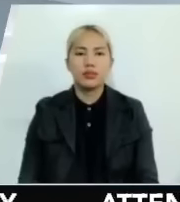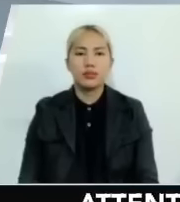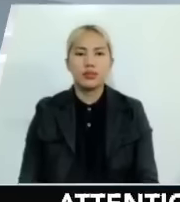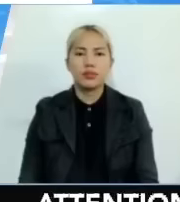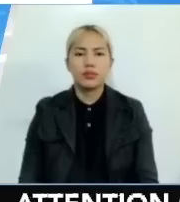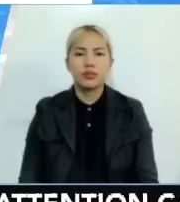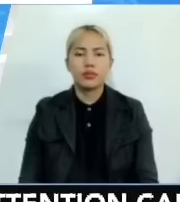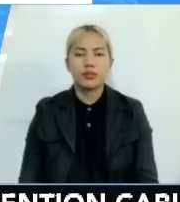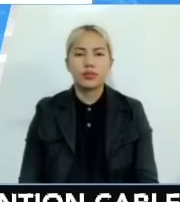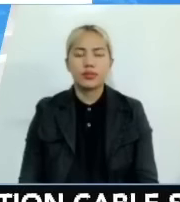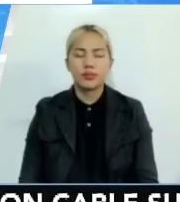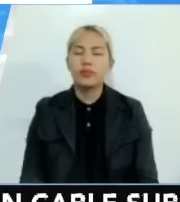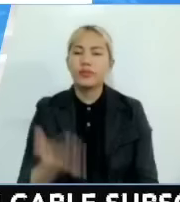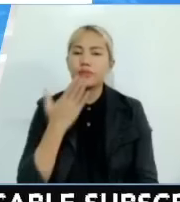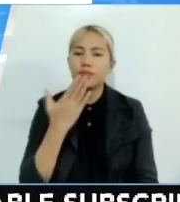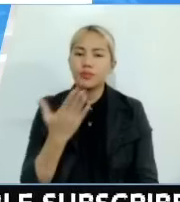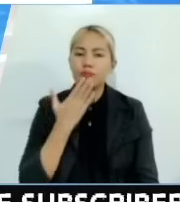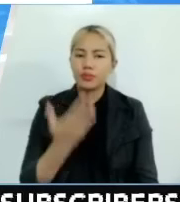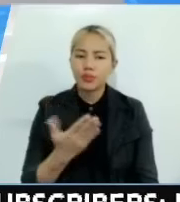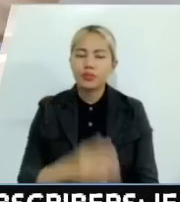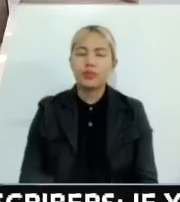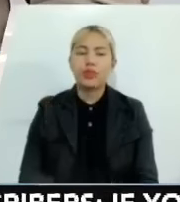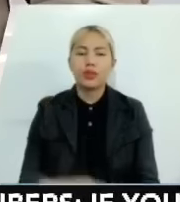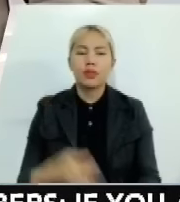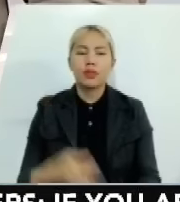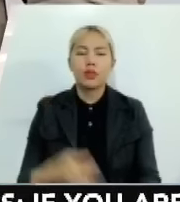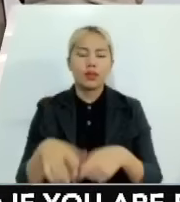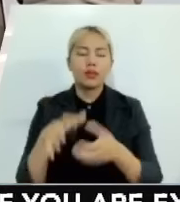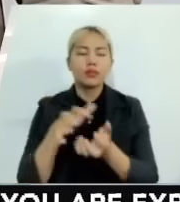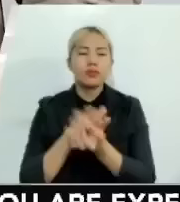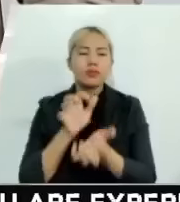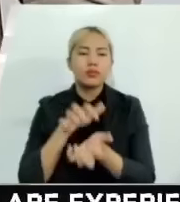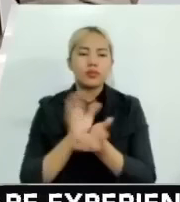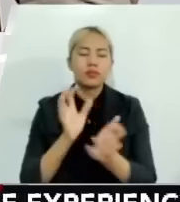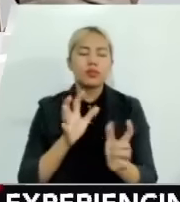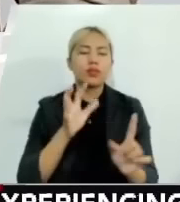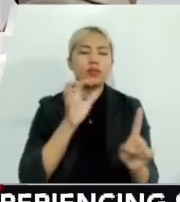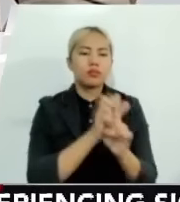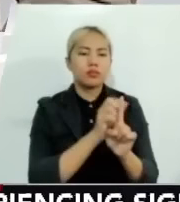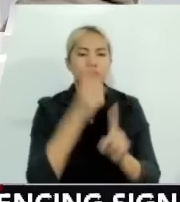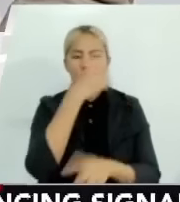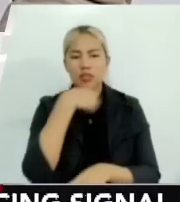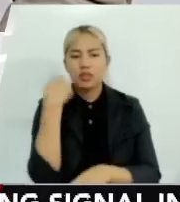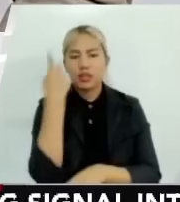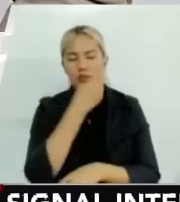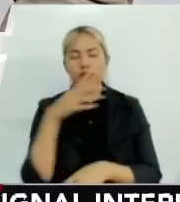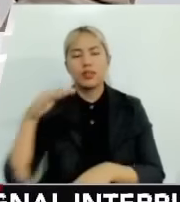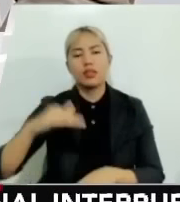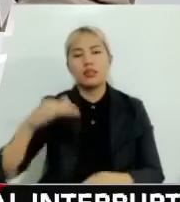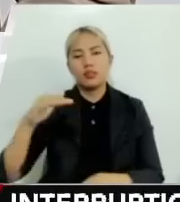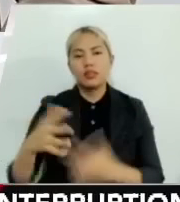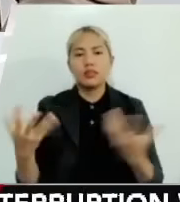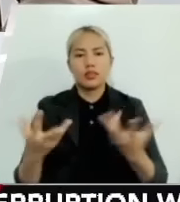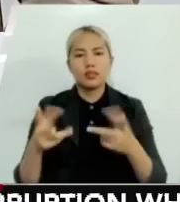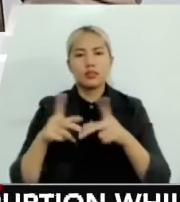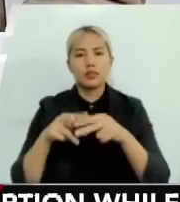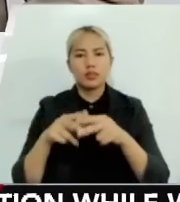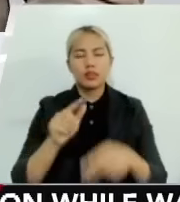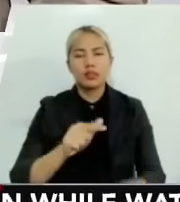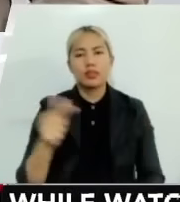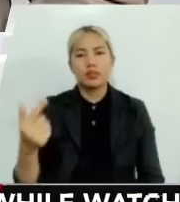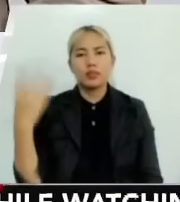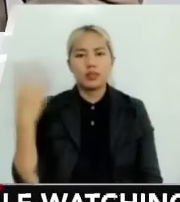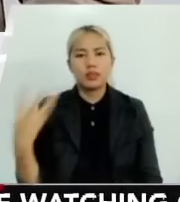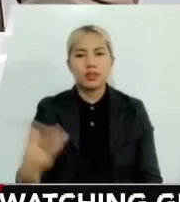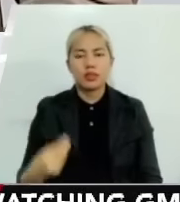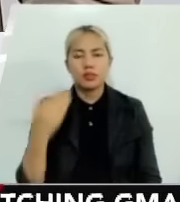Salamat, Connie. Sinakman ng aso sa mukha isang bata sa Calasiao, Pangasinan. Sa Alipab, Batangas naman, patay ang isang lalaking nabundol